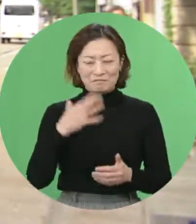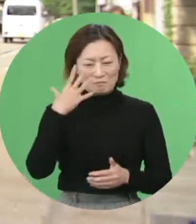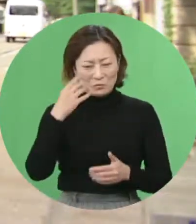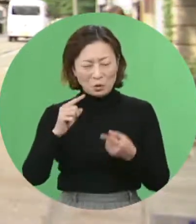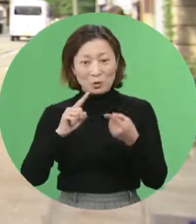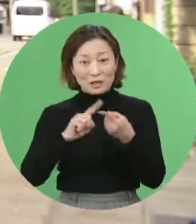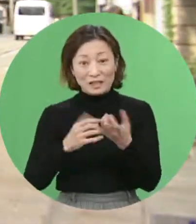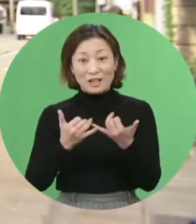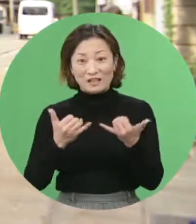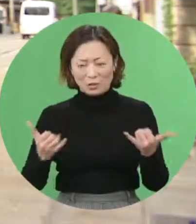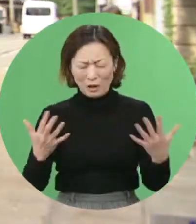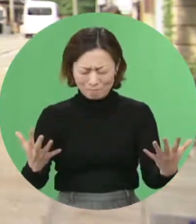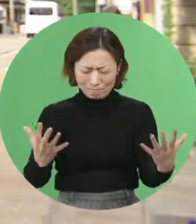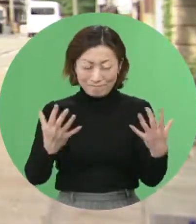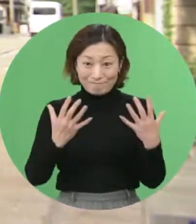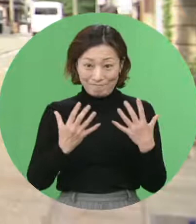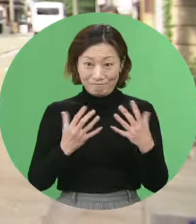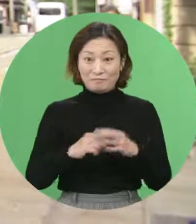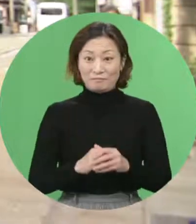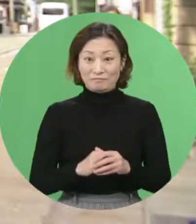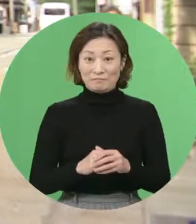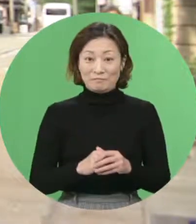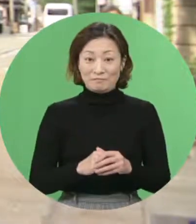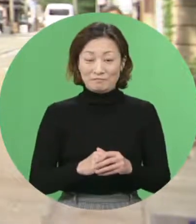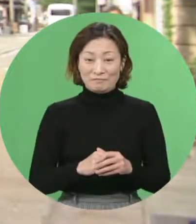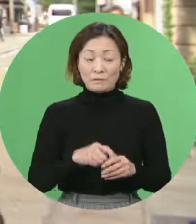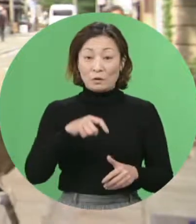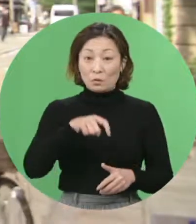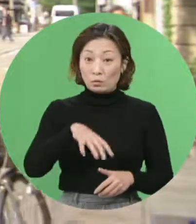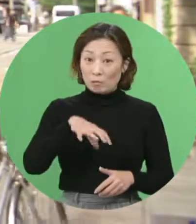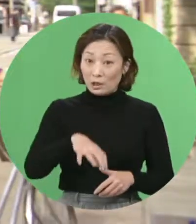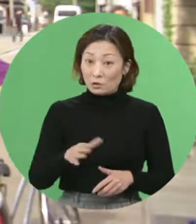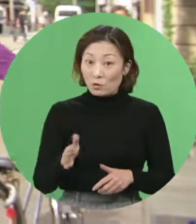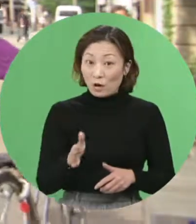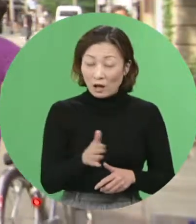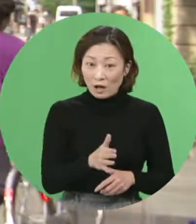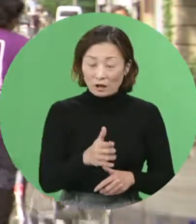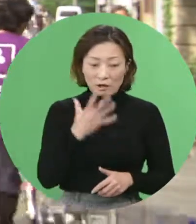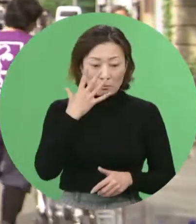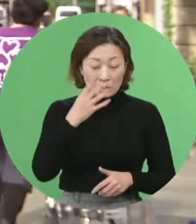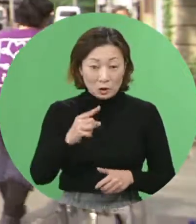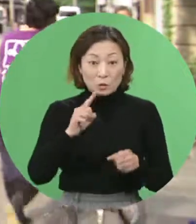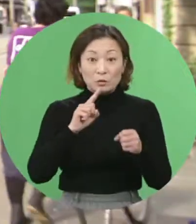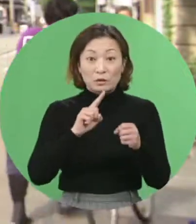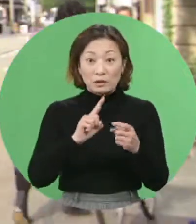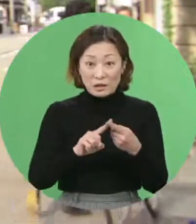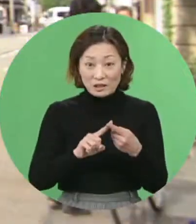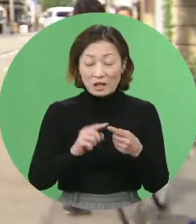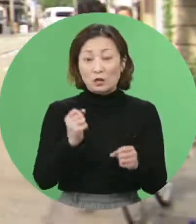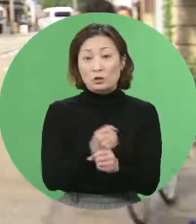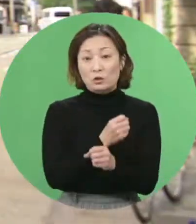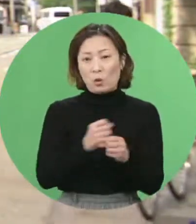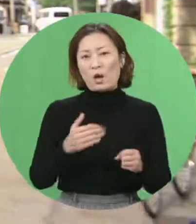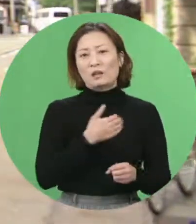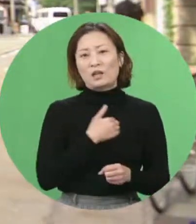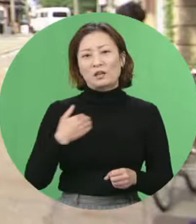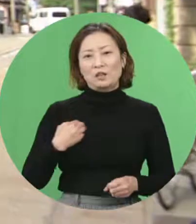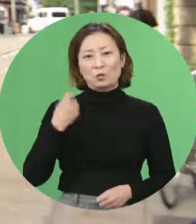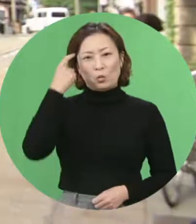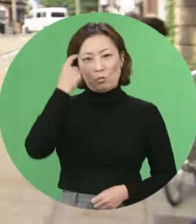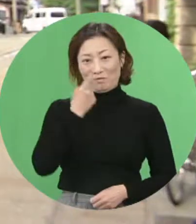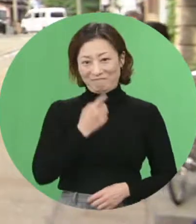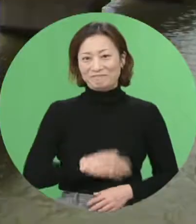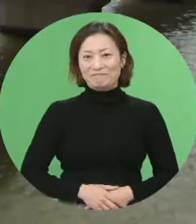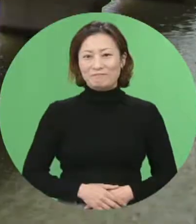力的な方が非常に集まってくれて、大野を舞台にいろんな魅力的な事業ができているなというふうには思ってます